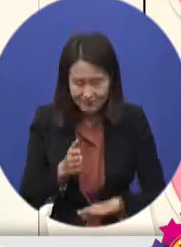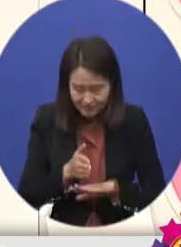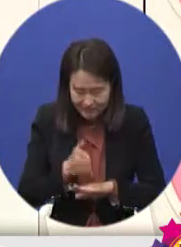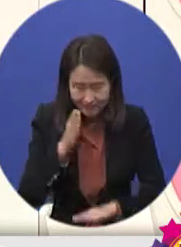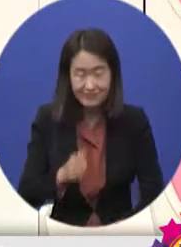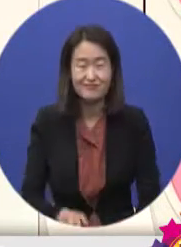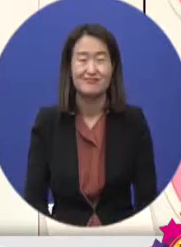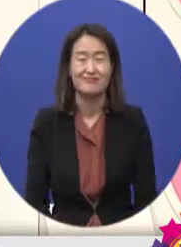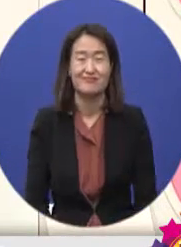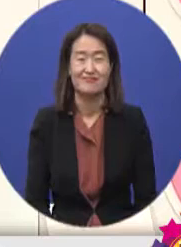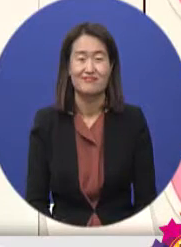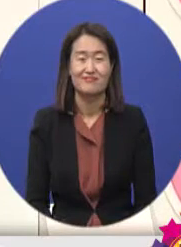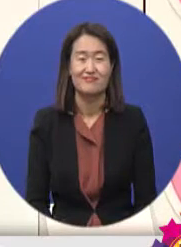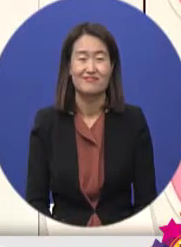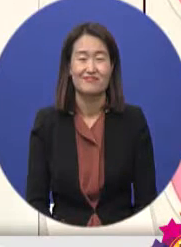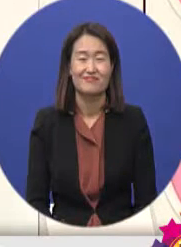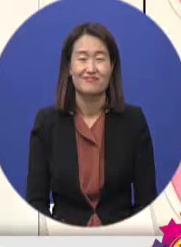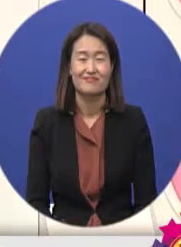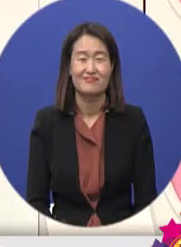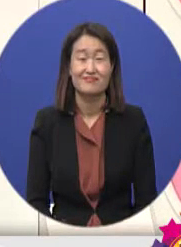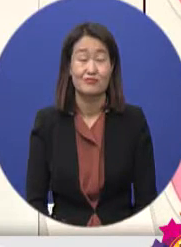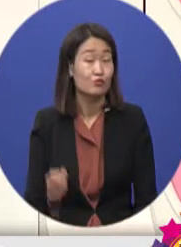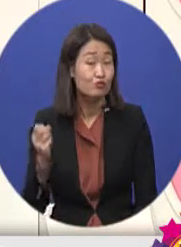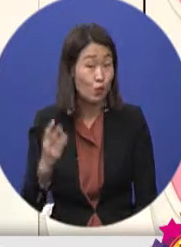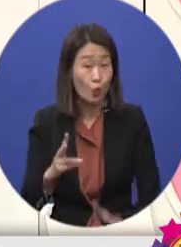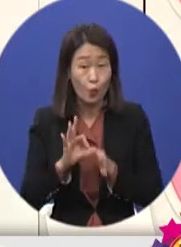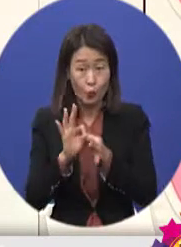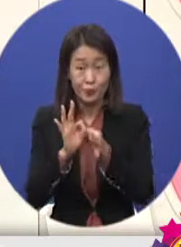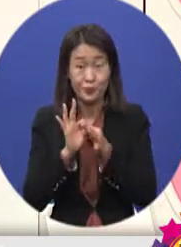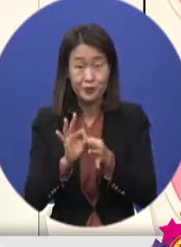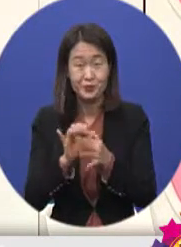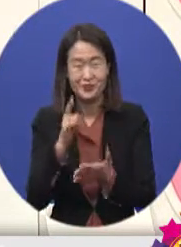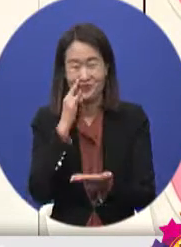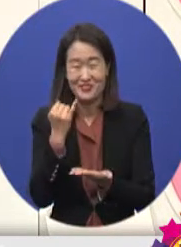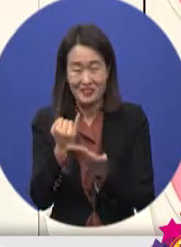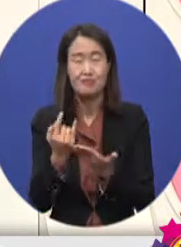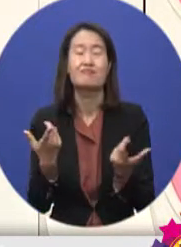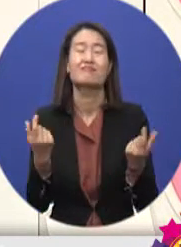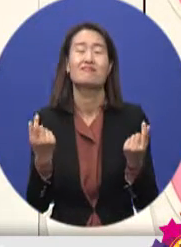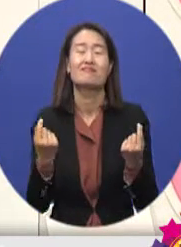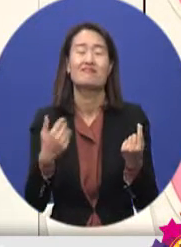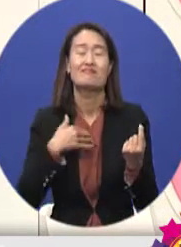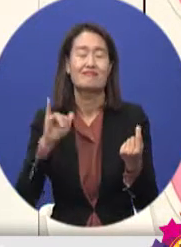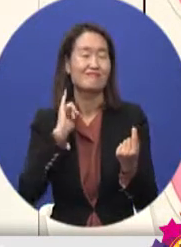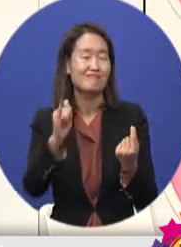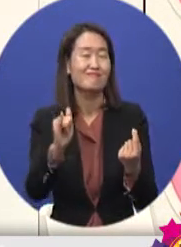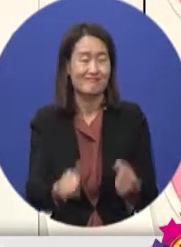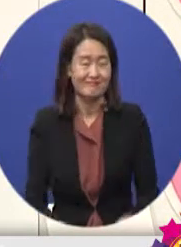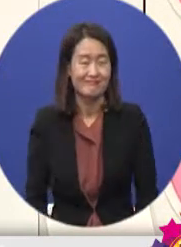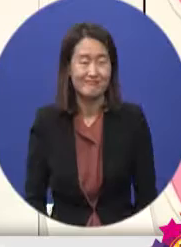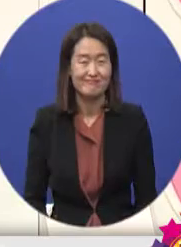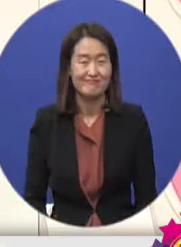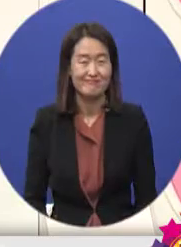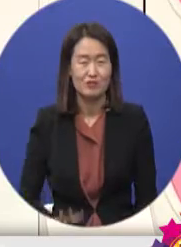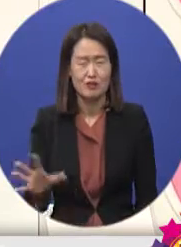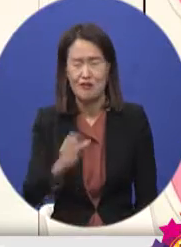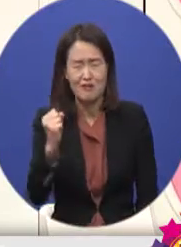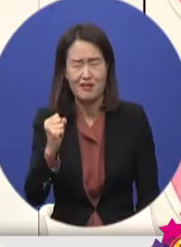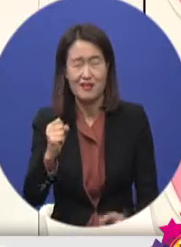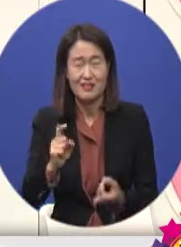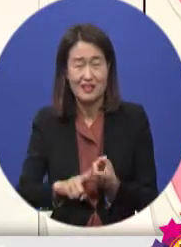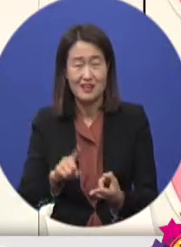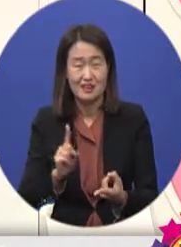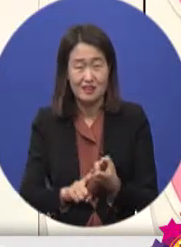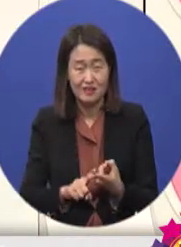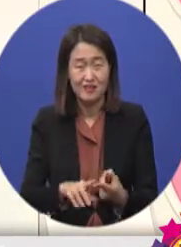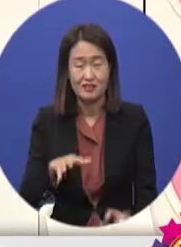감사합니다. 네. 또 연락하세요, 어머니. 그럼 내가 연락하지. 네. 자, 송두리째